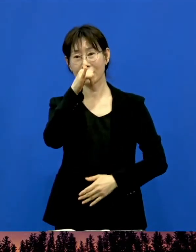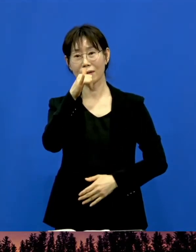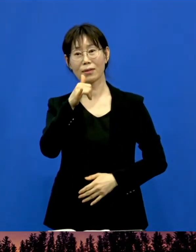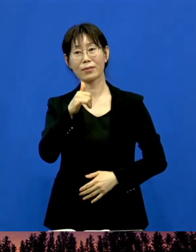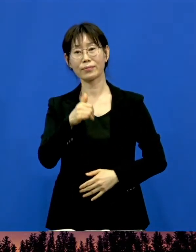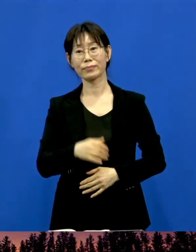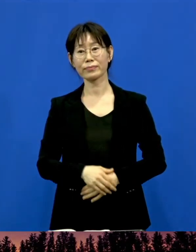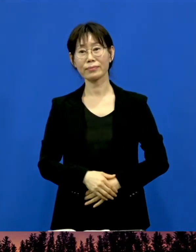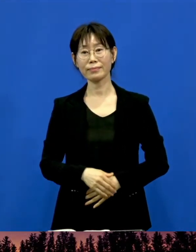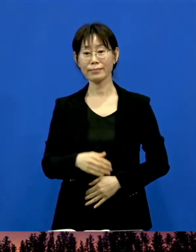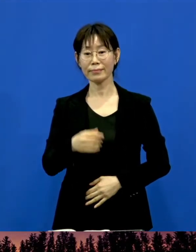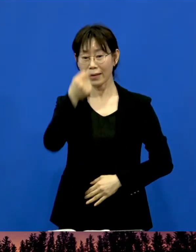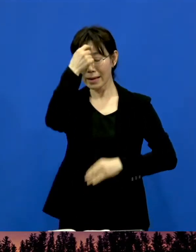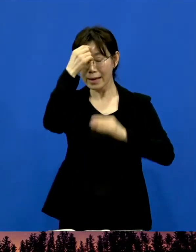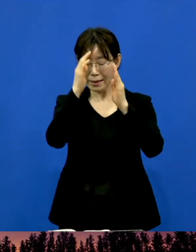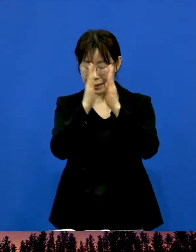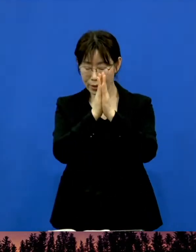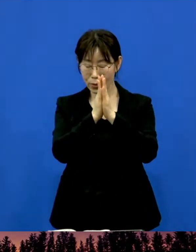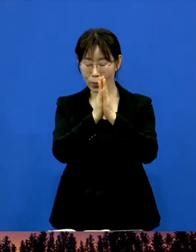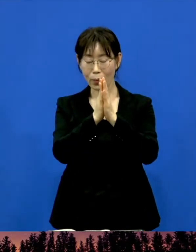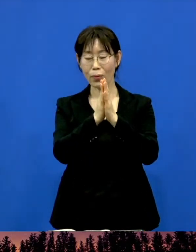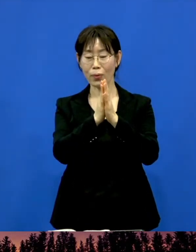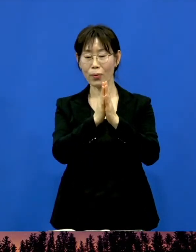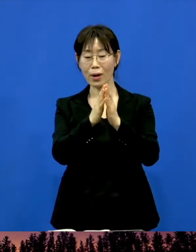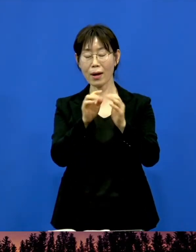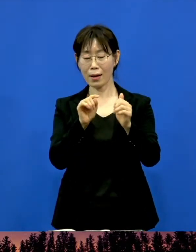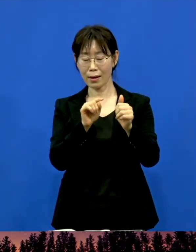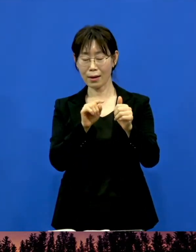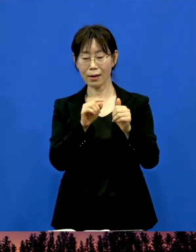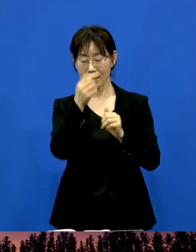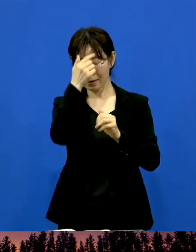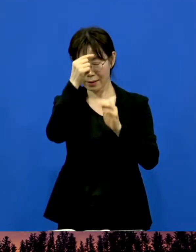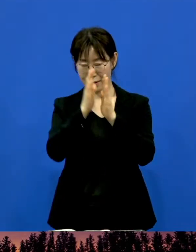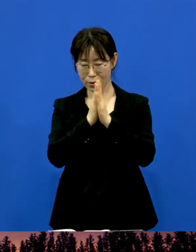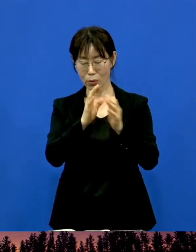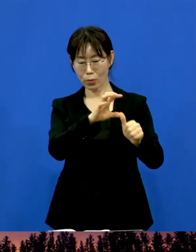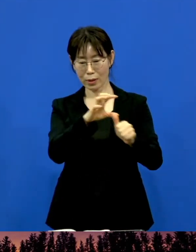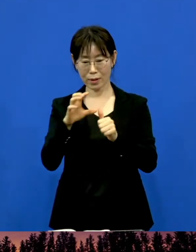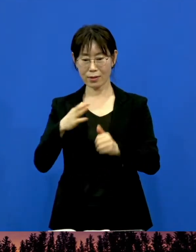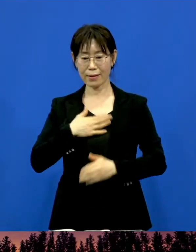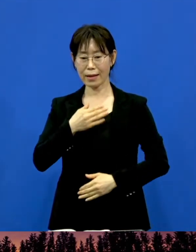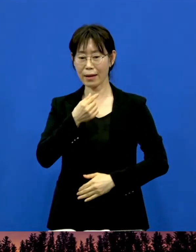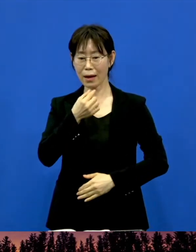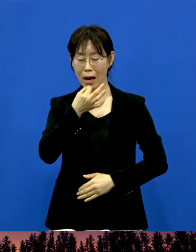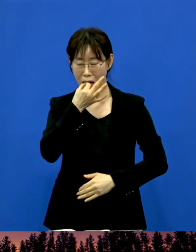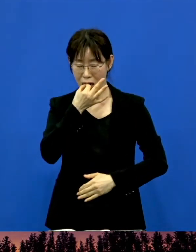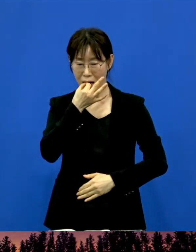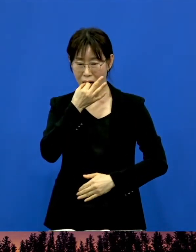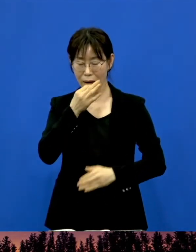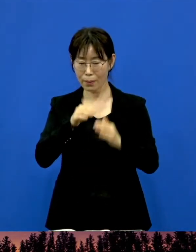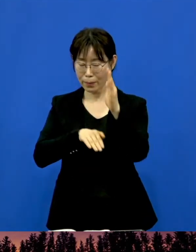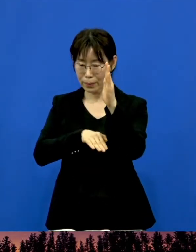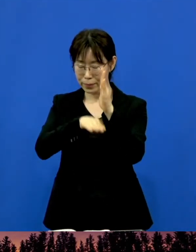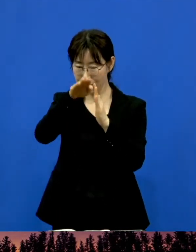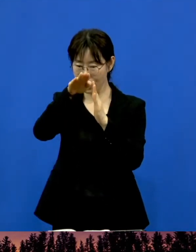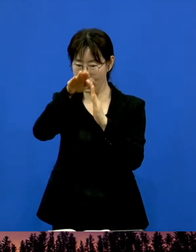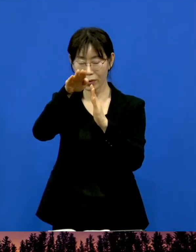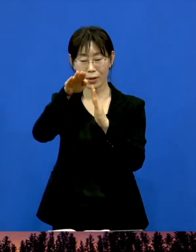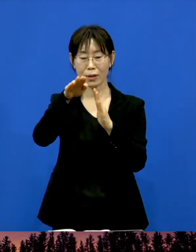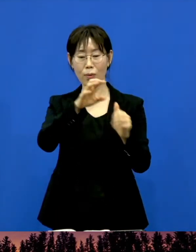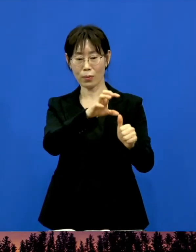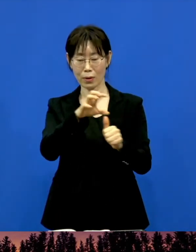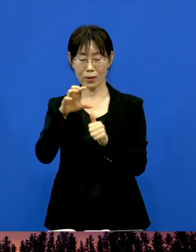수단으로 사용될 때가 굉장히 많습니다. 그래서 우리가 기도의 자리로 딱 나아가서 우리의 기도가 혹시 우상숭배로 빠지고 있지는 않는지를